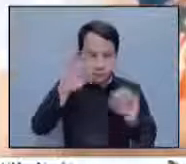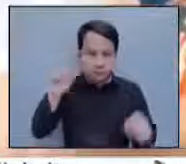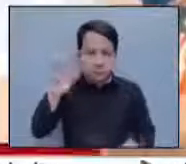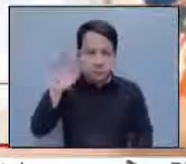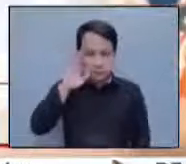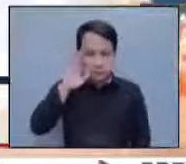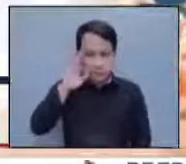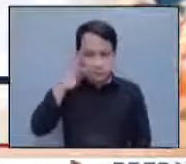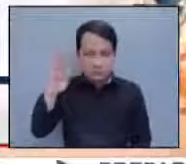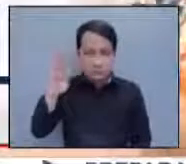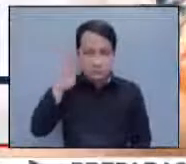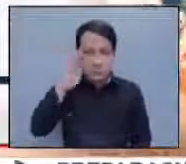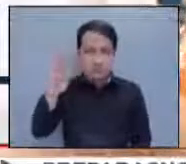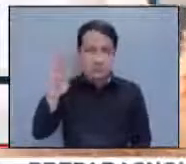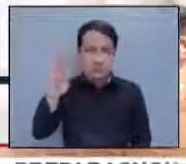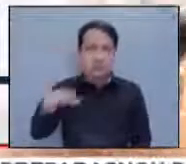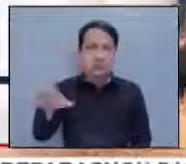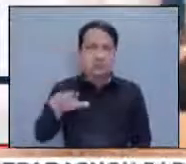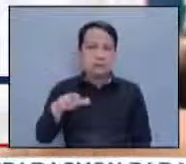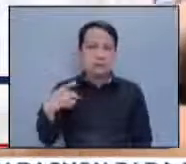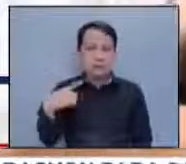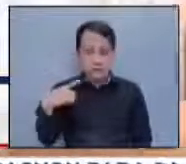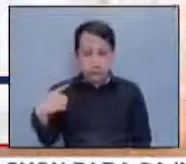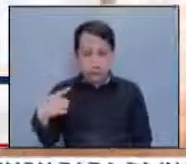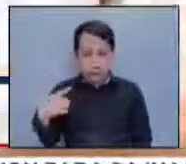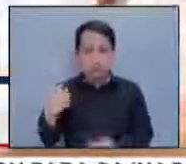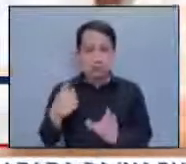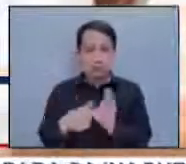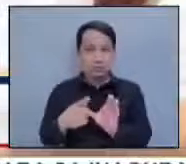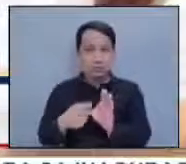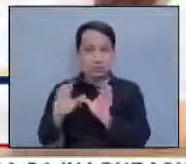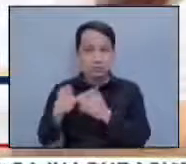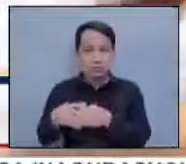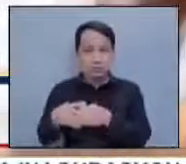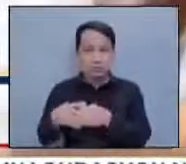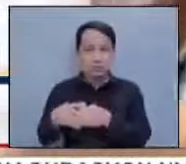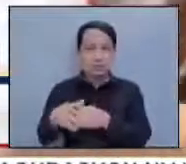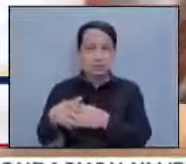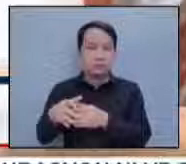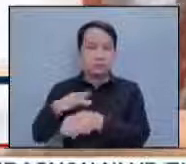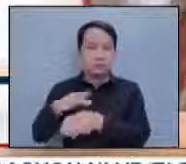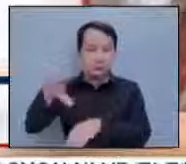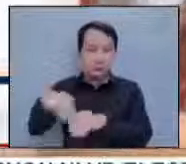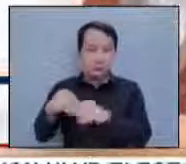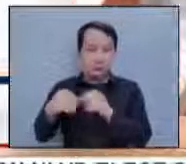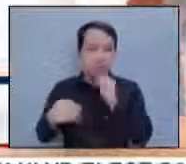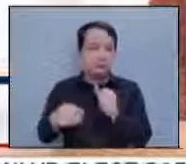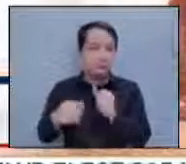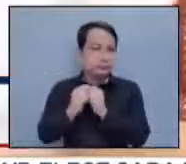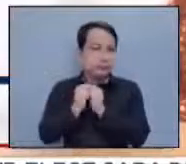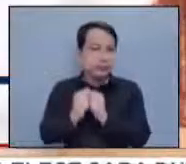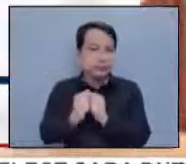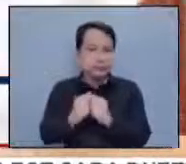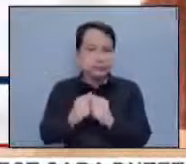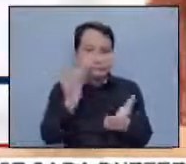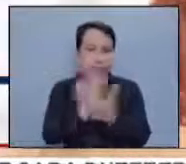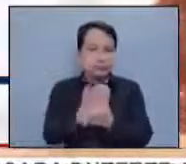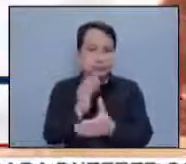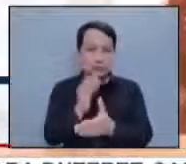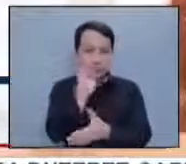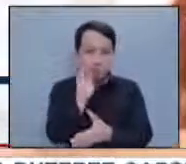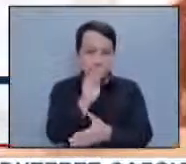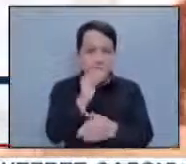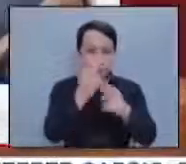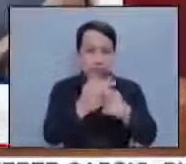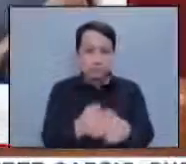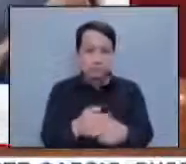Gadon, ang mga makakaliwang grupo at mga kaanib nito ay hindi titigil ng pagsira sa mga pangalan ng Marcos